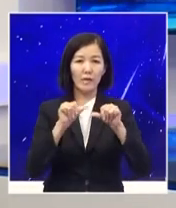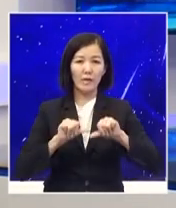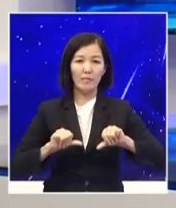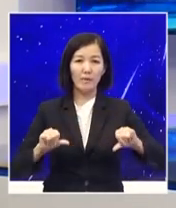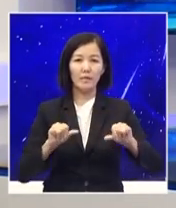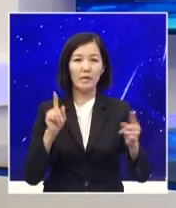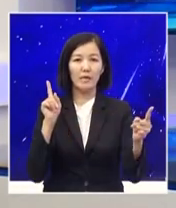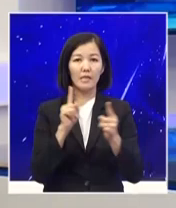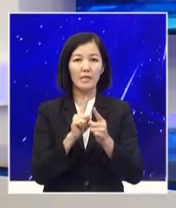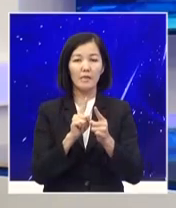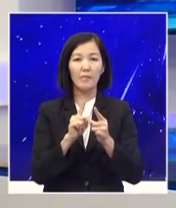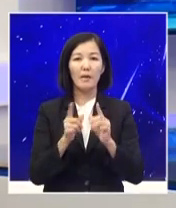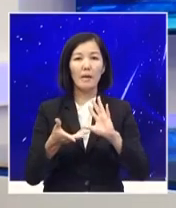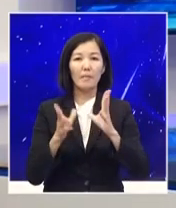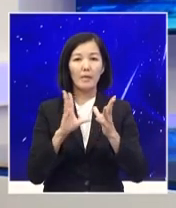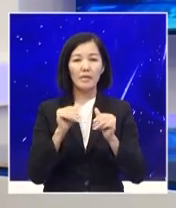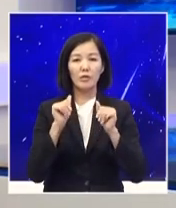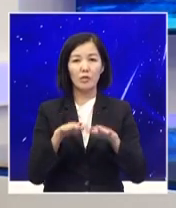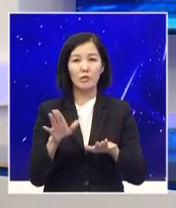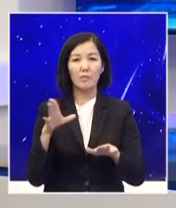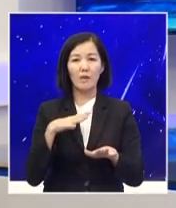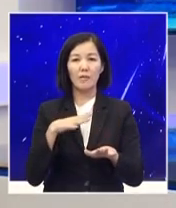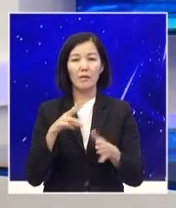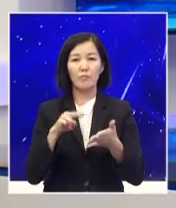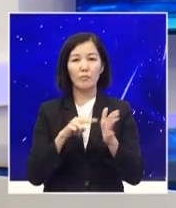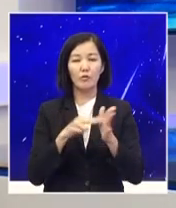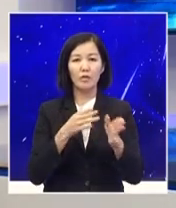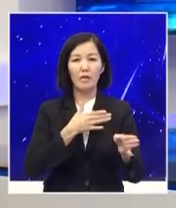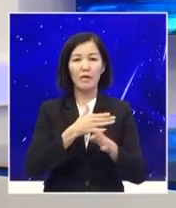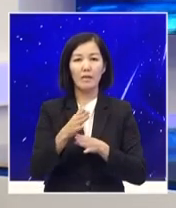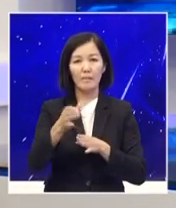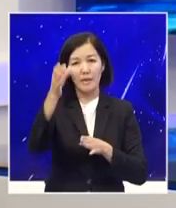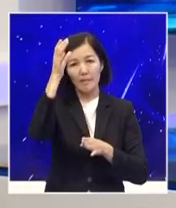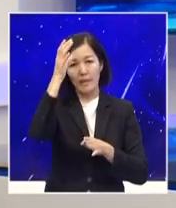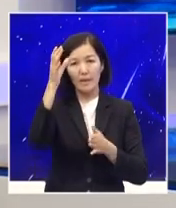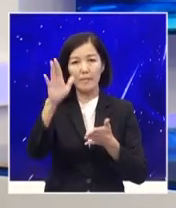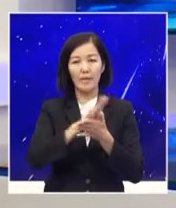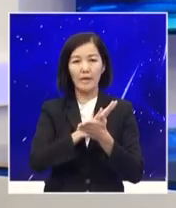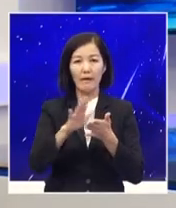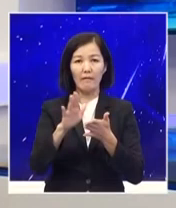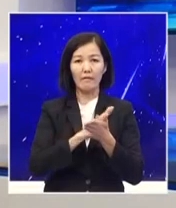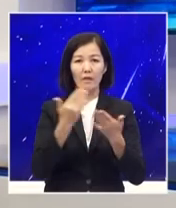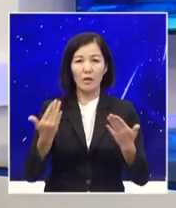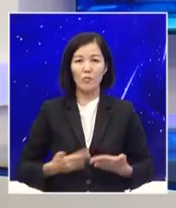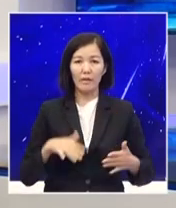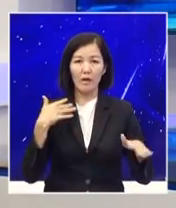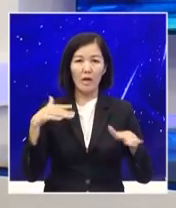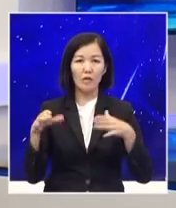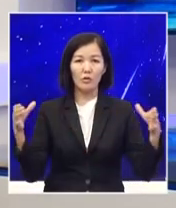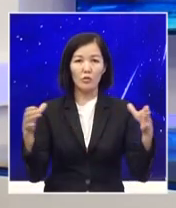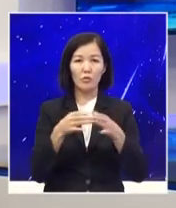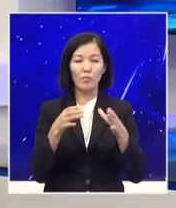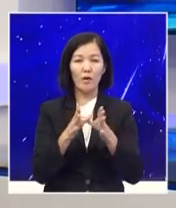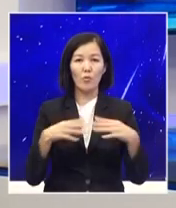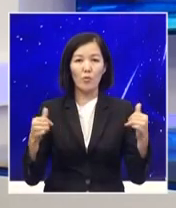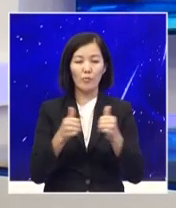бас қосып соңғы шешім қабылданды. Жергілікті бюджеттен қарастырылған білім гранты негізінен әлеуметтік әлжуаз топқа